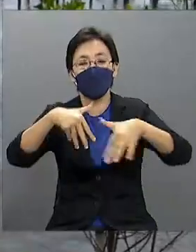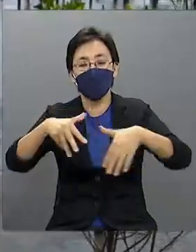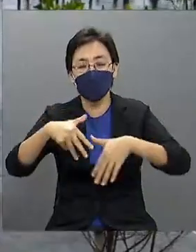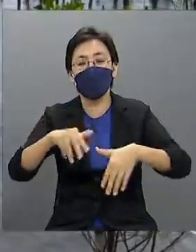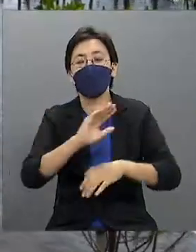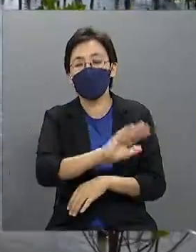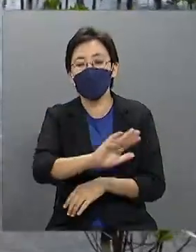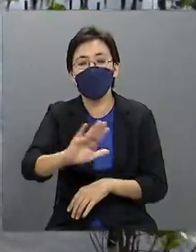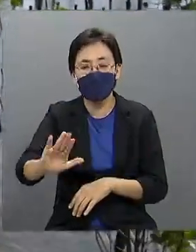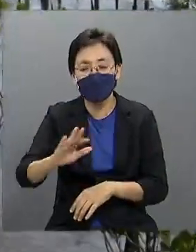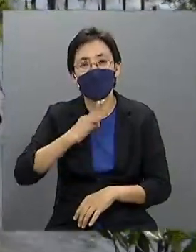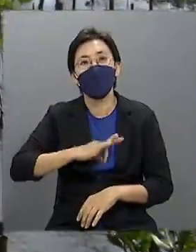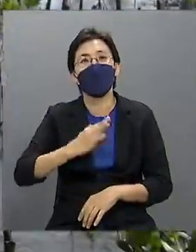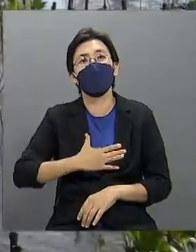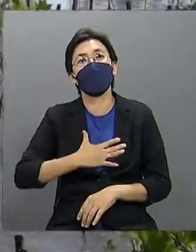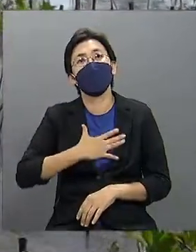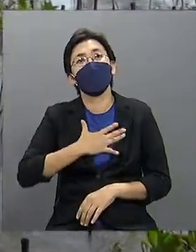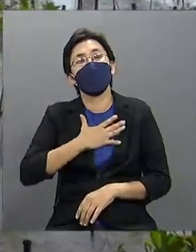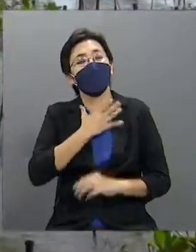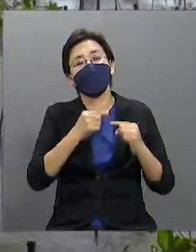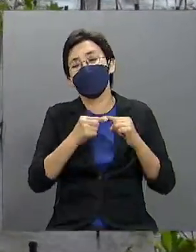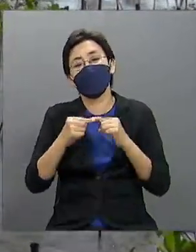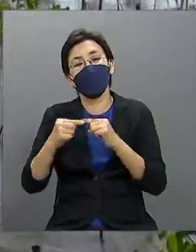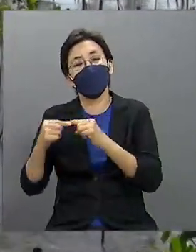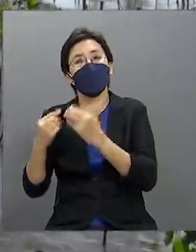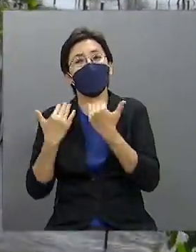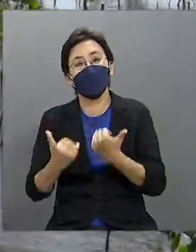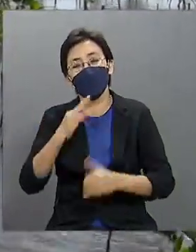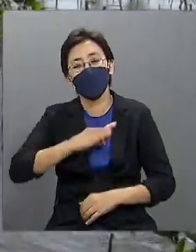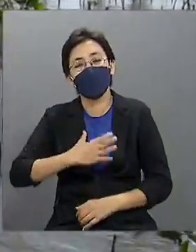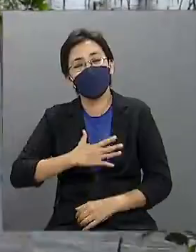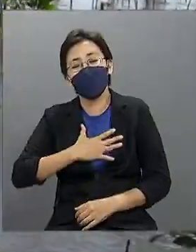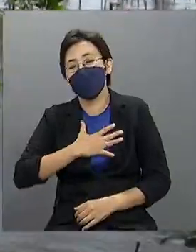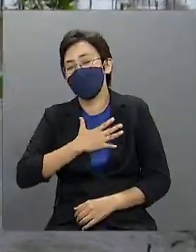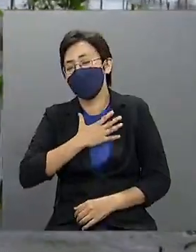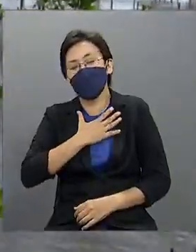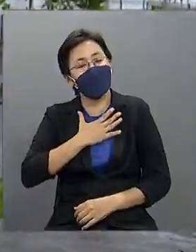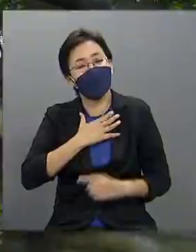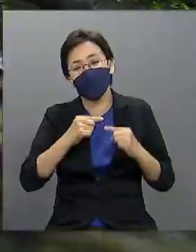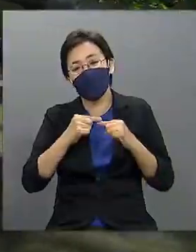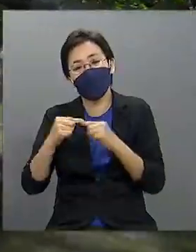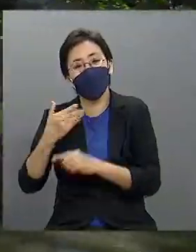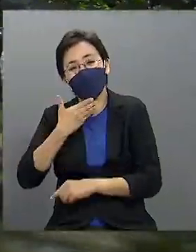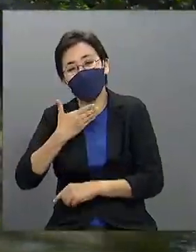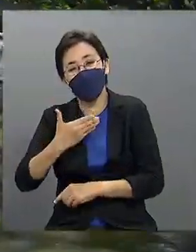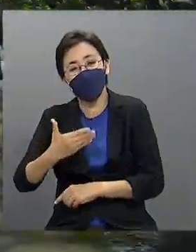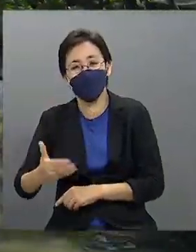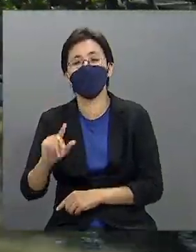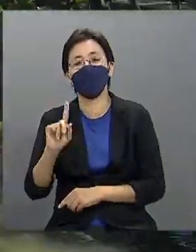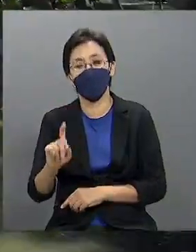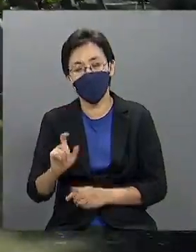มภูมิใจมาถึงหน้าขนานนี้ แลวกจะเก็บฟมภูมิใจไ้จนตาค่ะ เราได้ยแบนี้เรากรสภูมิใจแทนเชuted